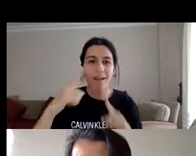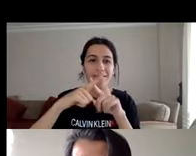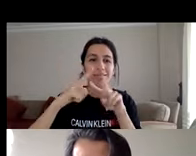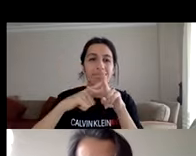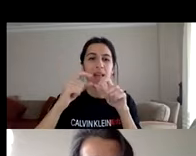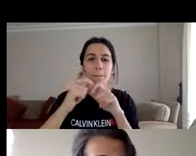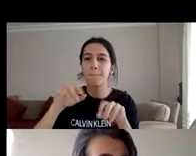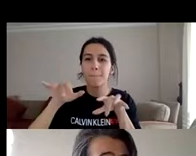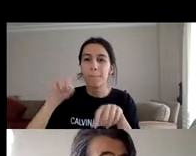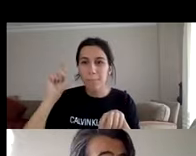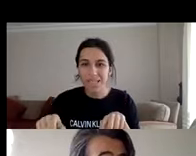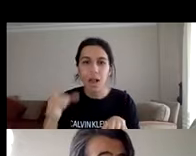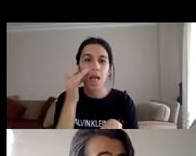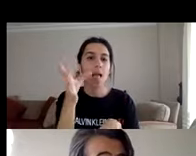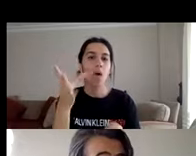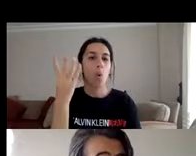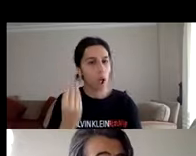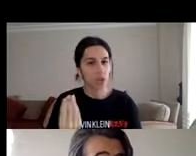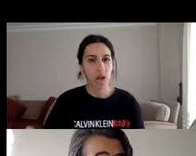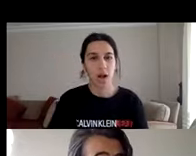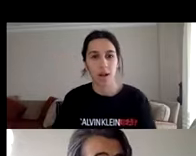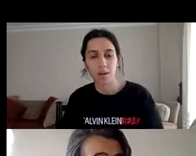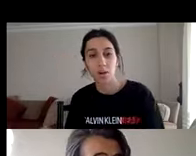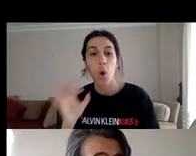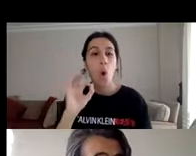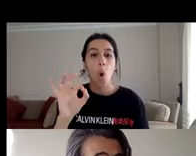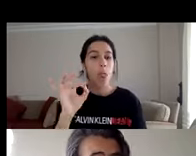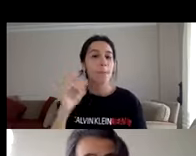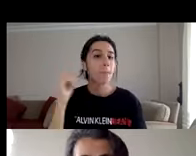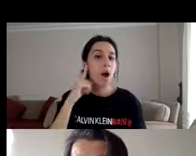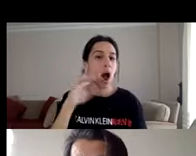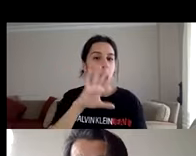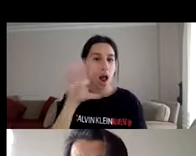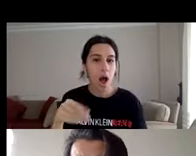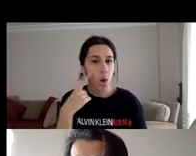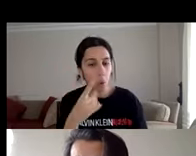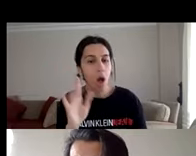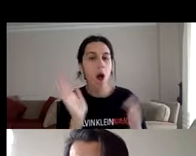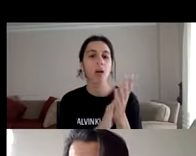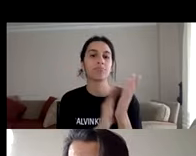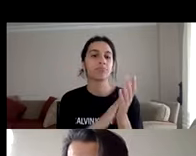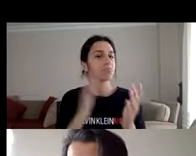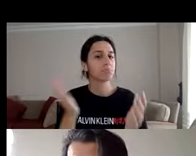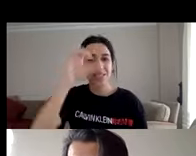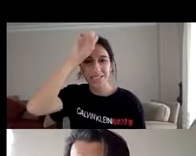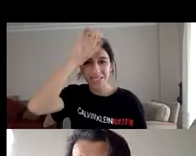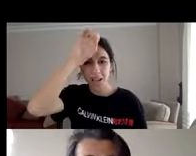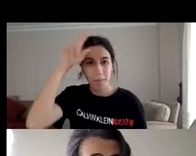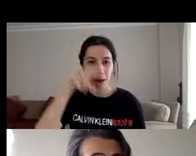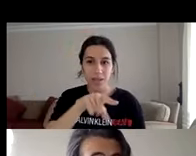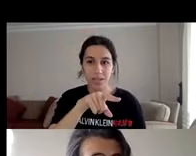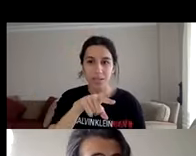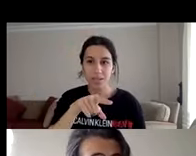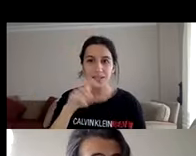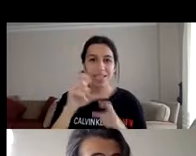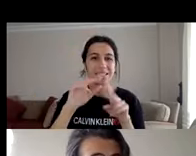an görünür olabiliyor. Bugün birçok önemli marka bunu yaparak alkış alıyor bizden. Mesela Starbucks. Skip to